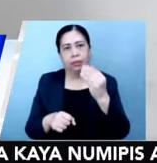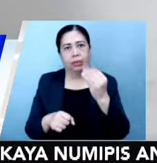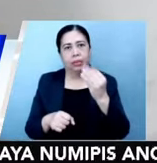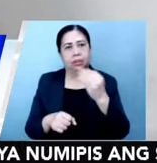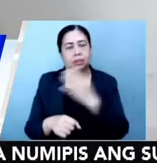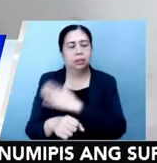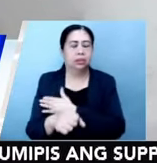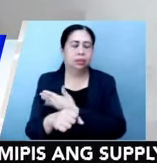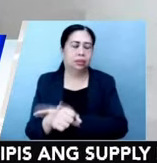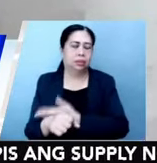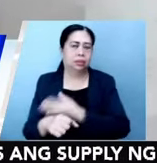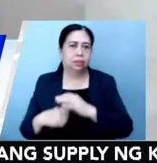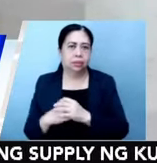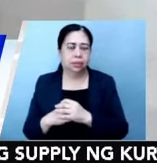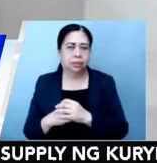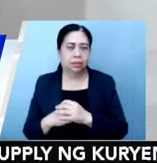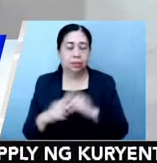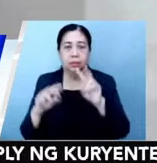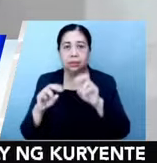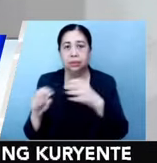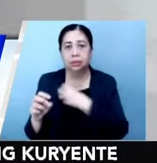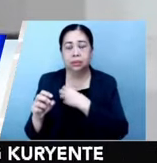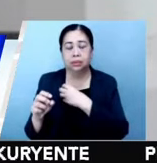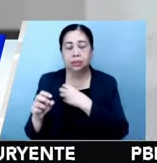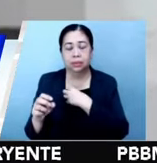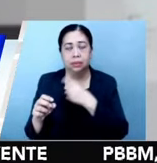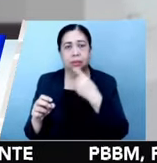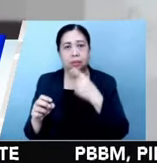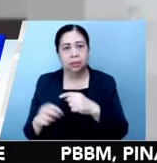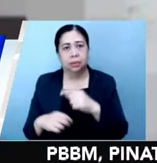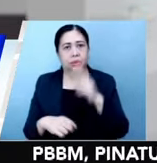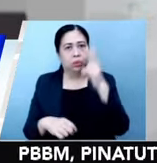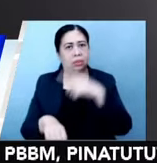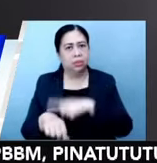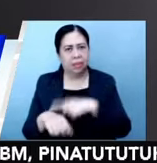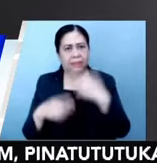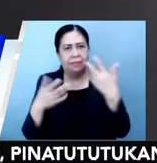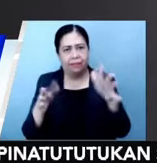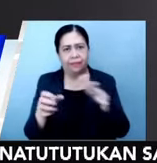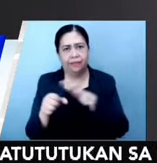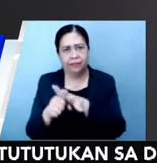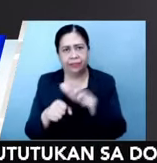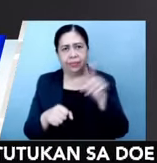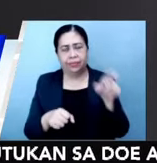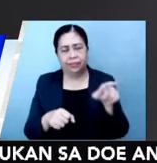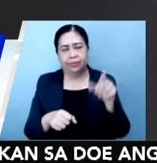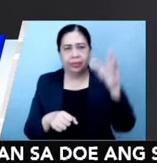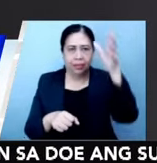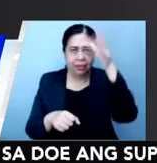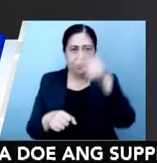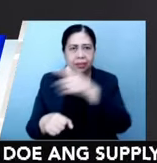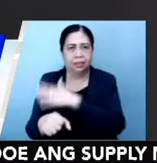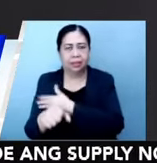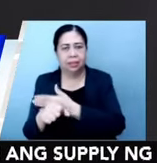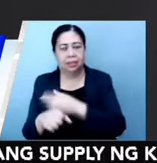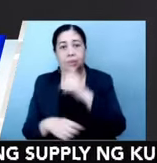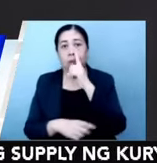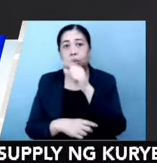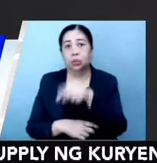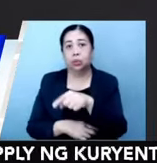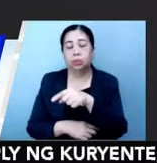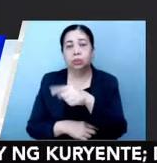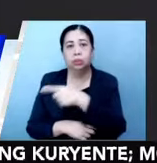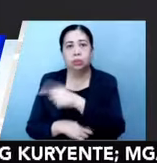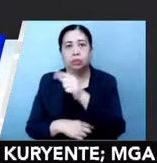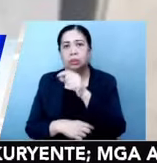Sa investigasyon ng pulisya na pag-alamang 2 beses umanong ginahasa ang biktima. Nagsumbong daw ang bata sa kanyang kapatid